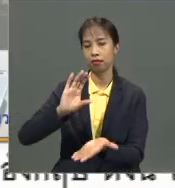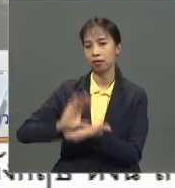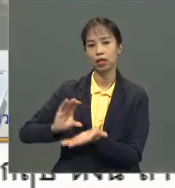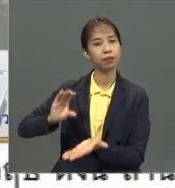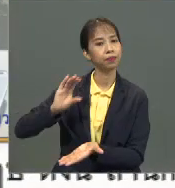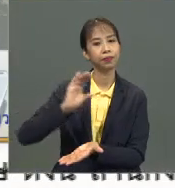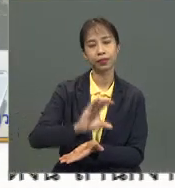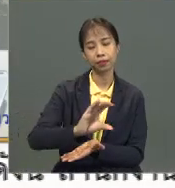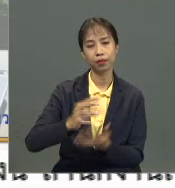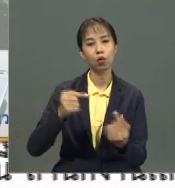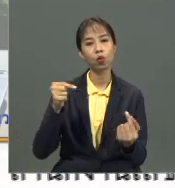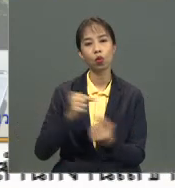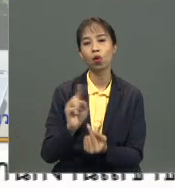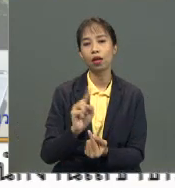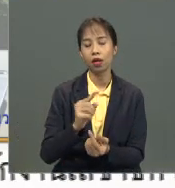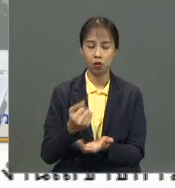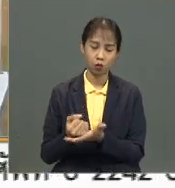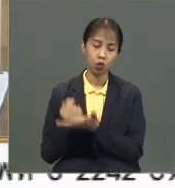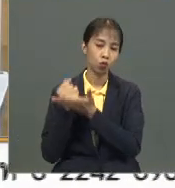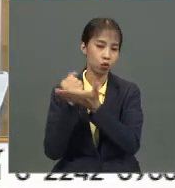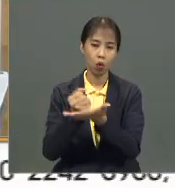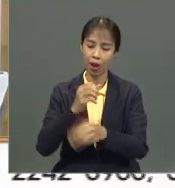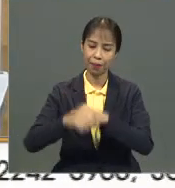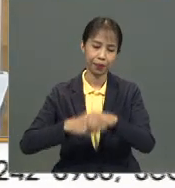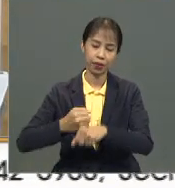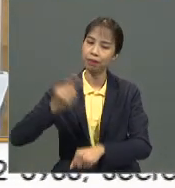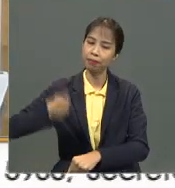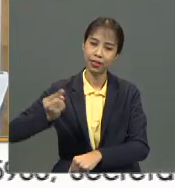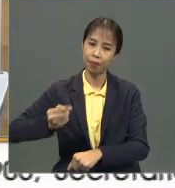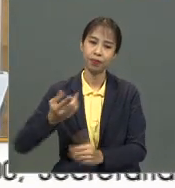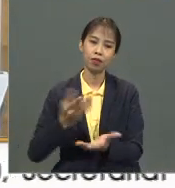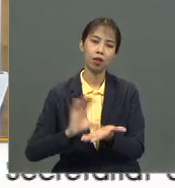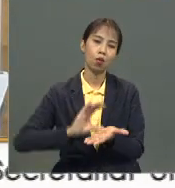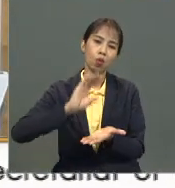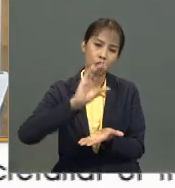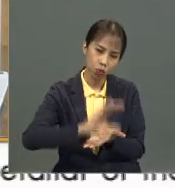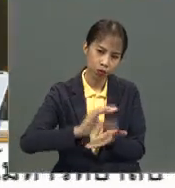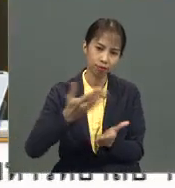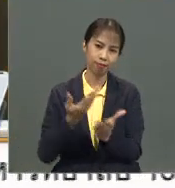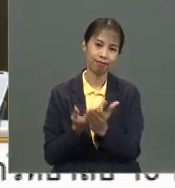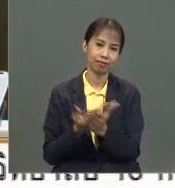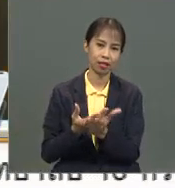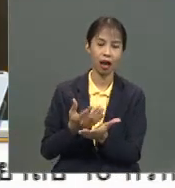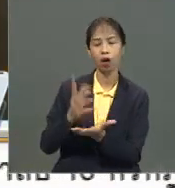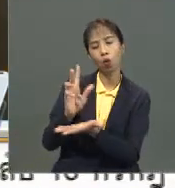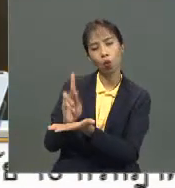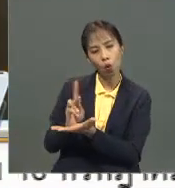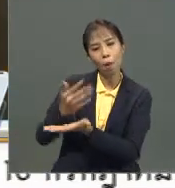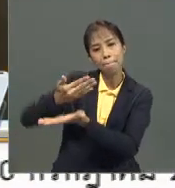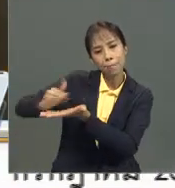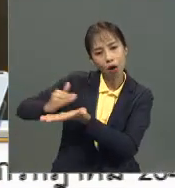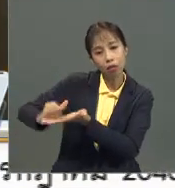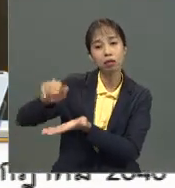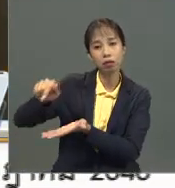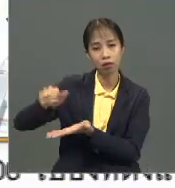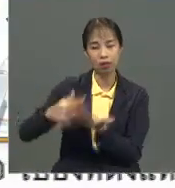ลที่จะนำไปใช้ในการรายจ่ายประจำปีรายจ่ายลงทุนและรายจ่ายชำระคืนต้นเงินกู้โดยท่าม